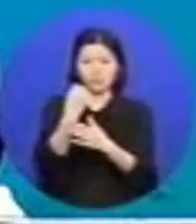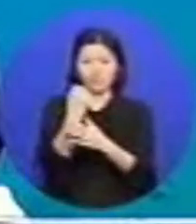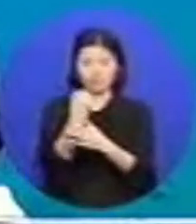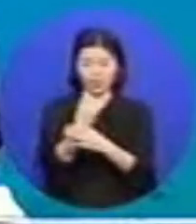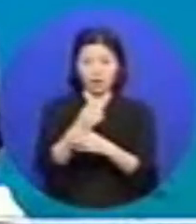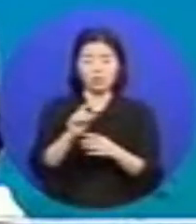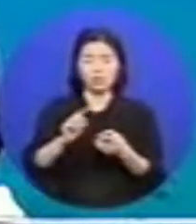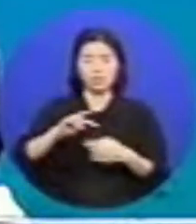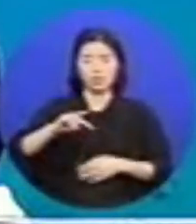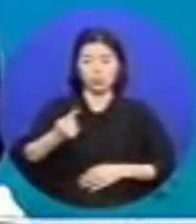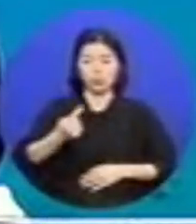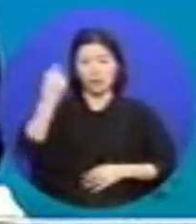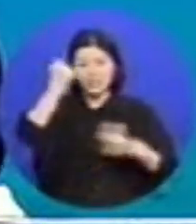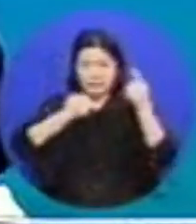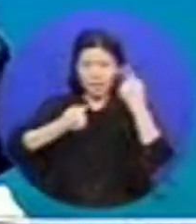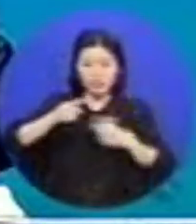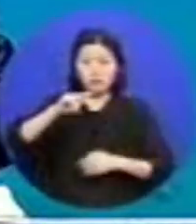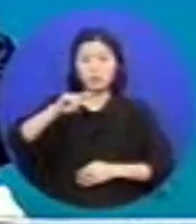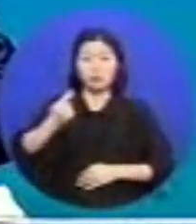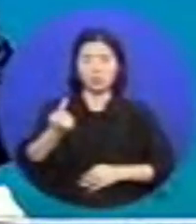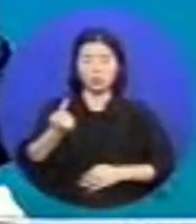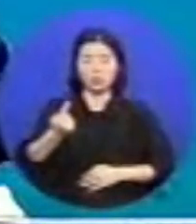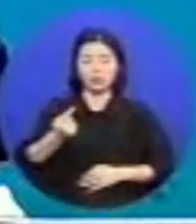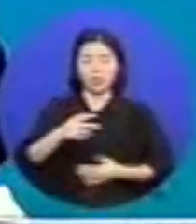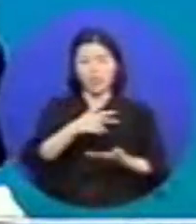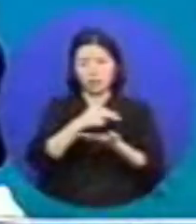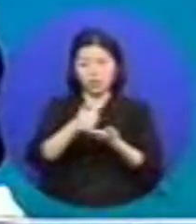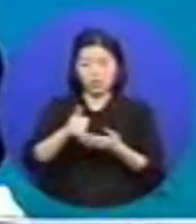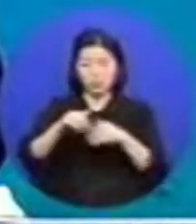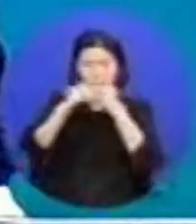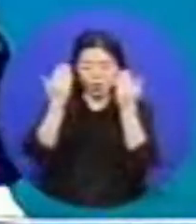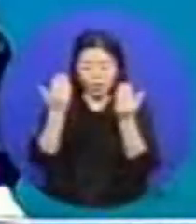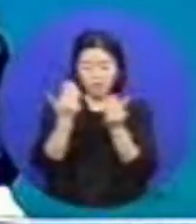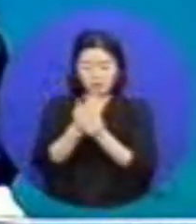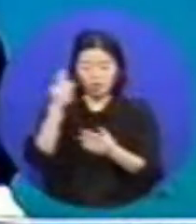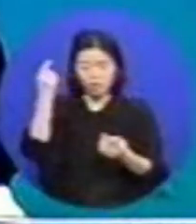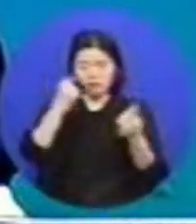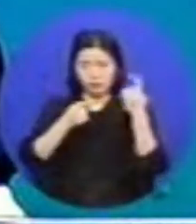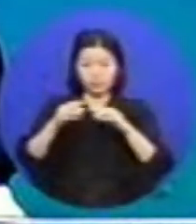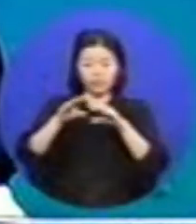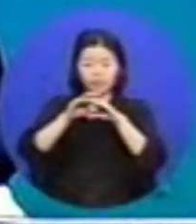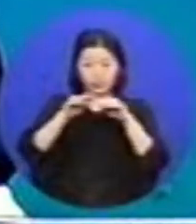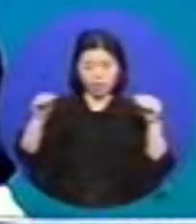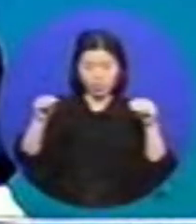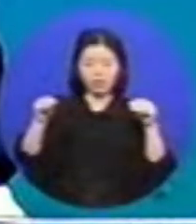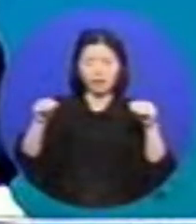또 마음의 상처도 주님이 완전히 치료하시는 역사가 있기를 원합니다.